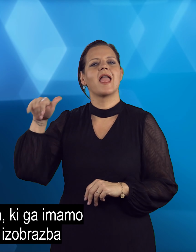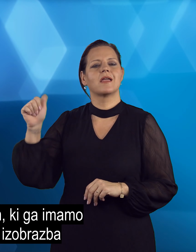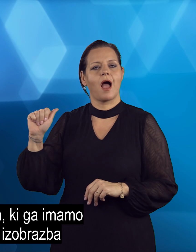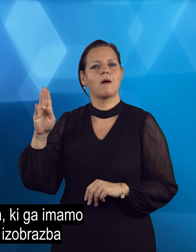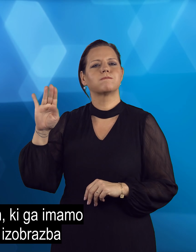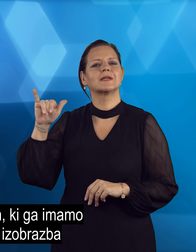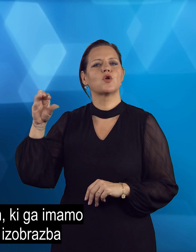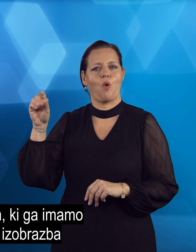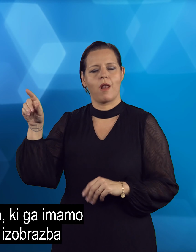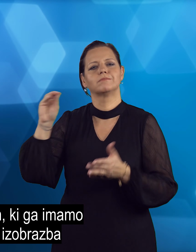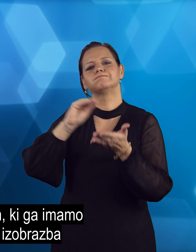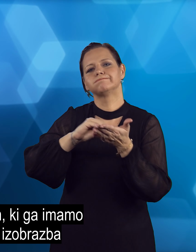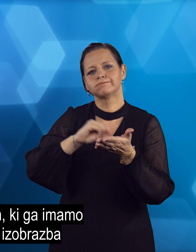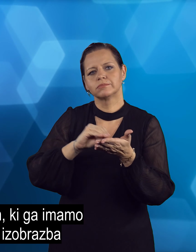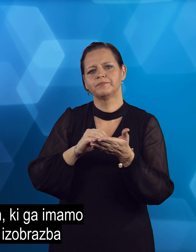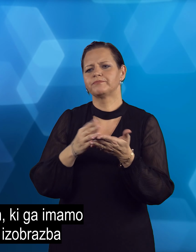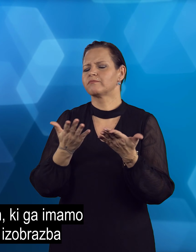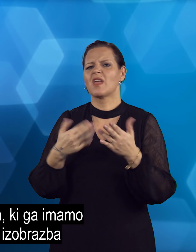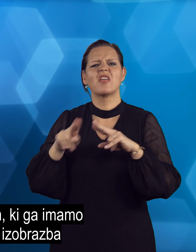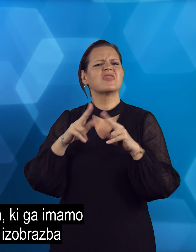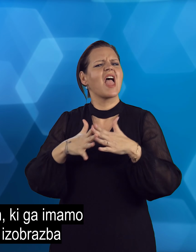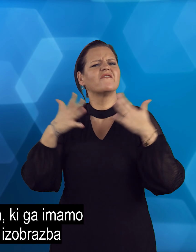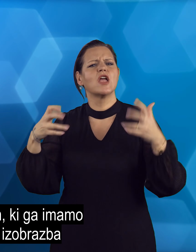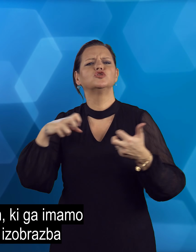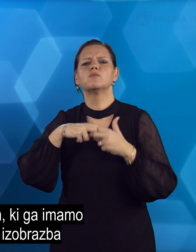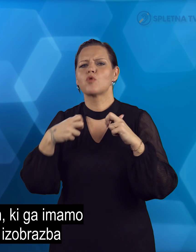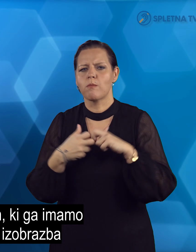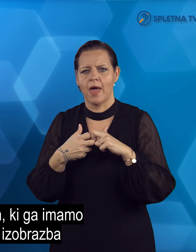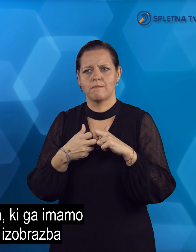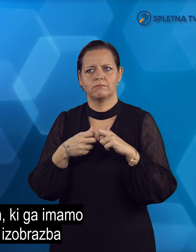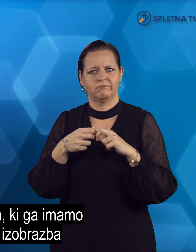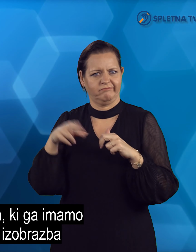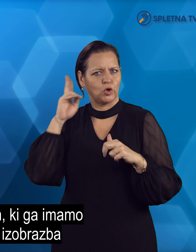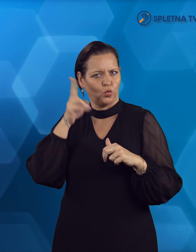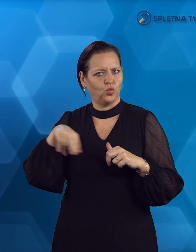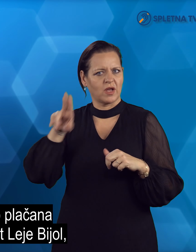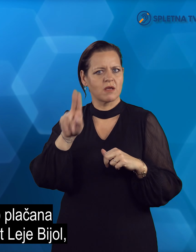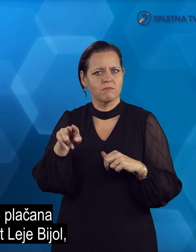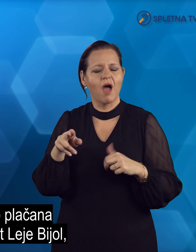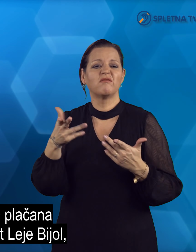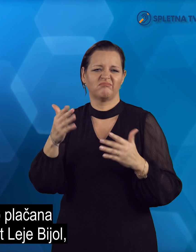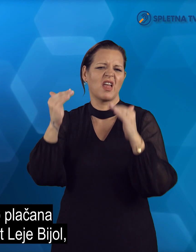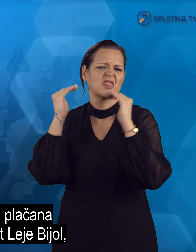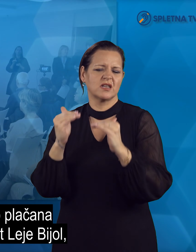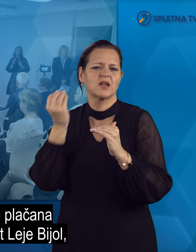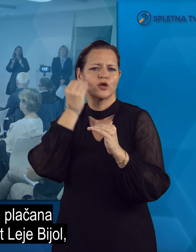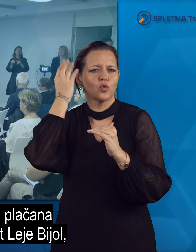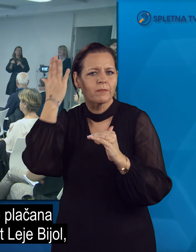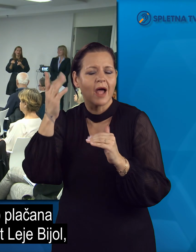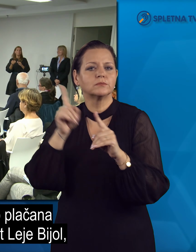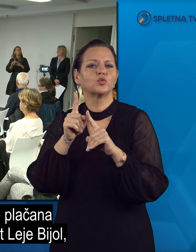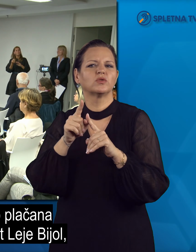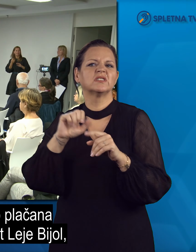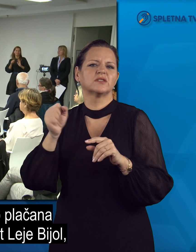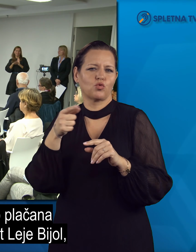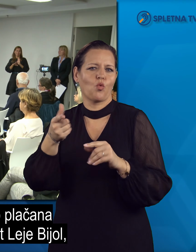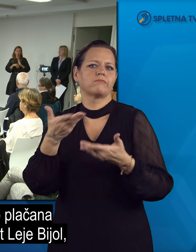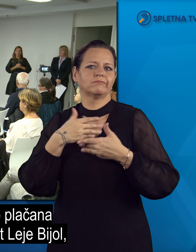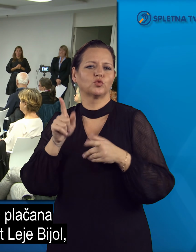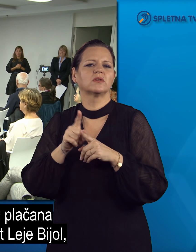Največji problem, ki ga imamo gluhi, je nizka izobrazba in zato slabo plačana služba, je citat Leje Bijol, ki ga